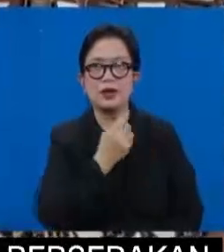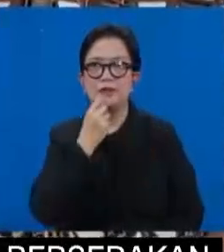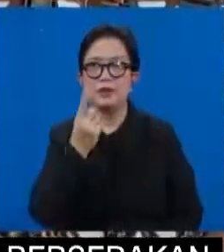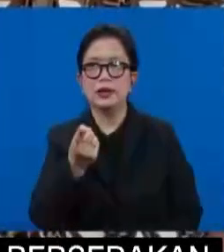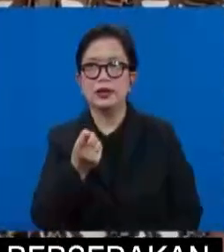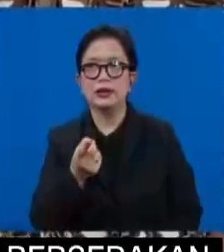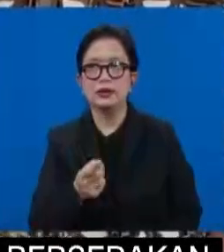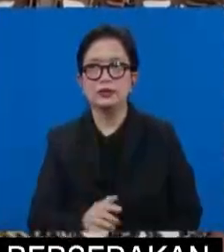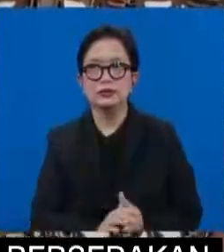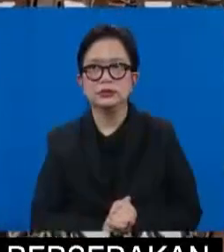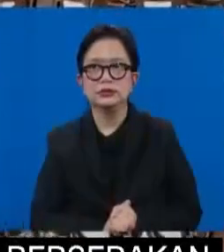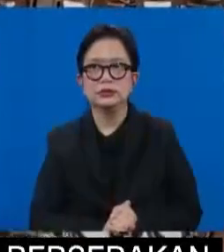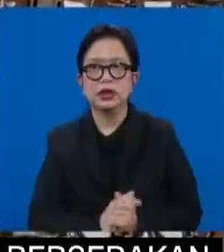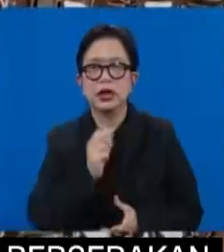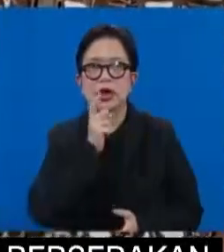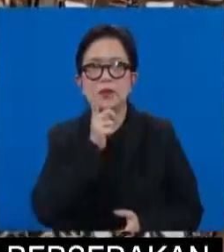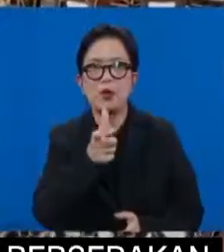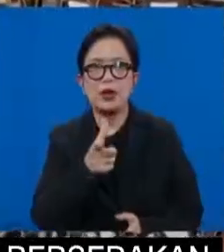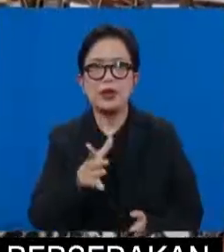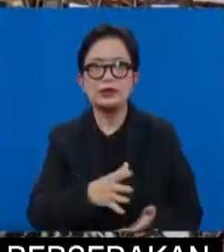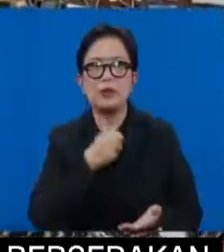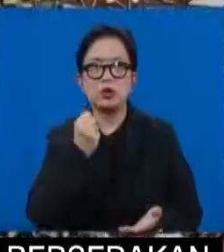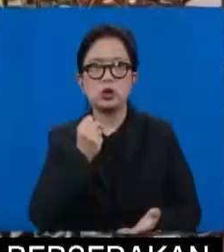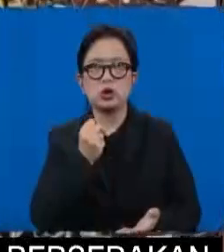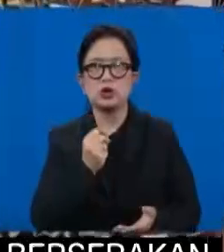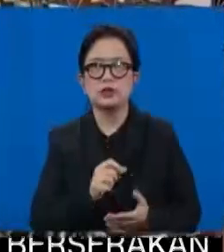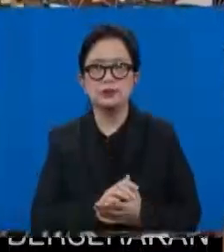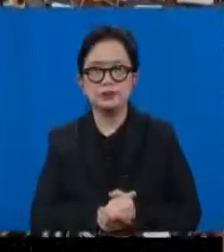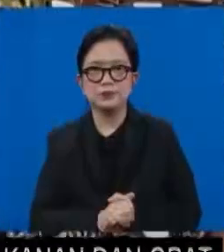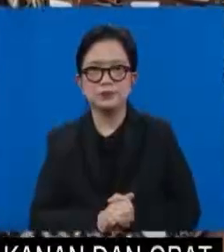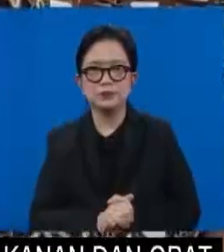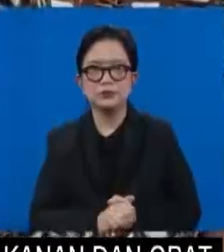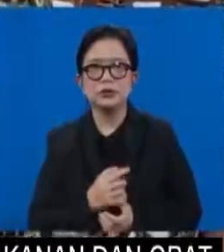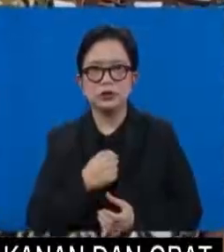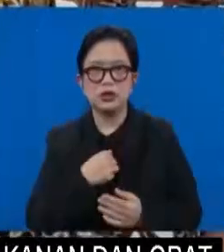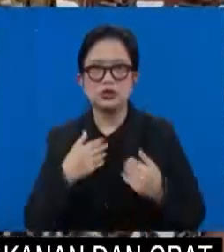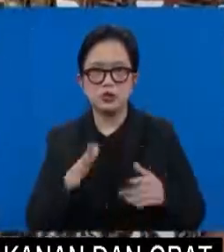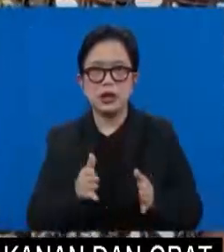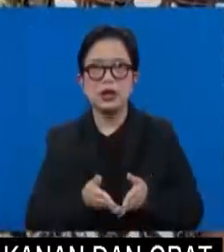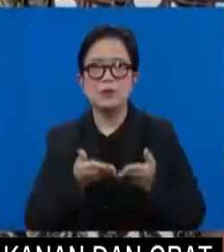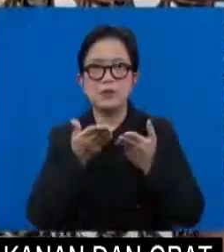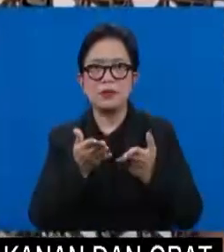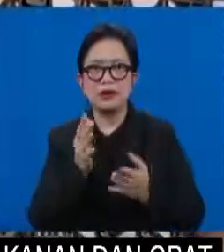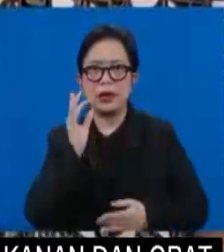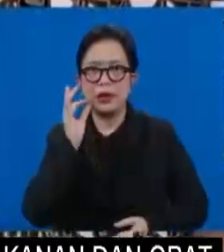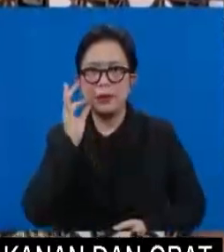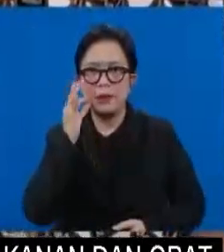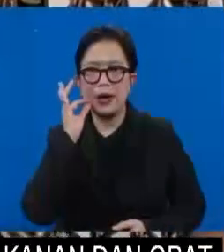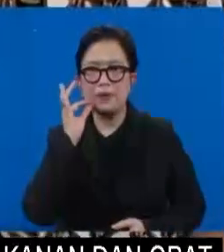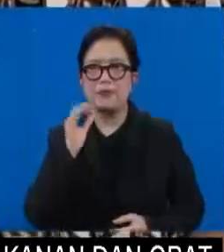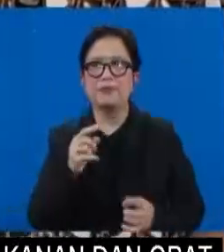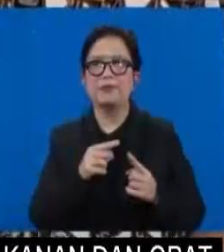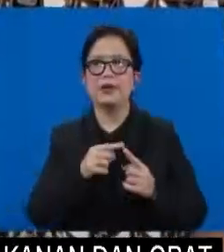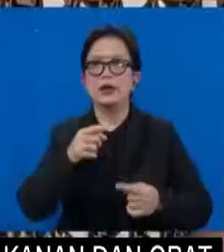untuk mencabut laporan, ya, karena memaafkan pelaku. Ya, kita fasilitasi